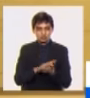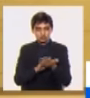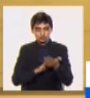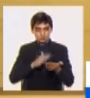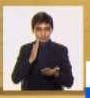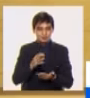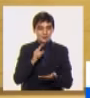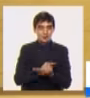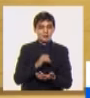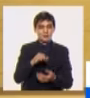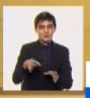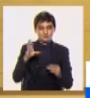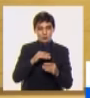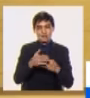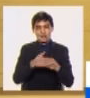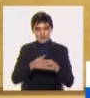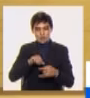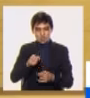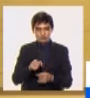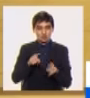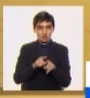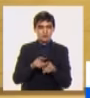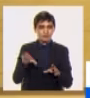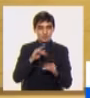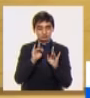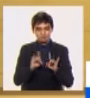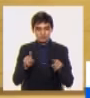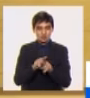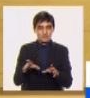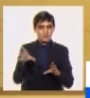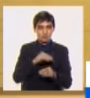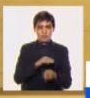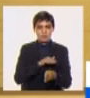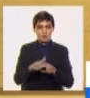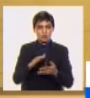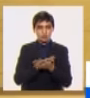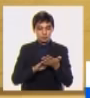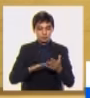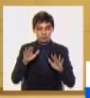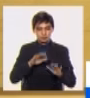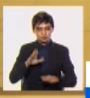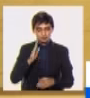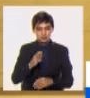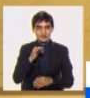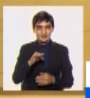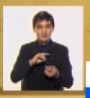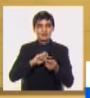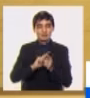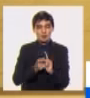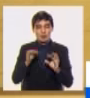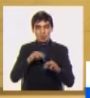обрабатывать будут также всё дверных ручек для кресел на всей территории гостиничных комплексов изменения коснутся и